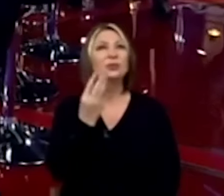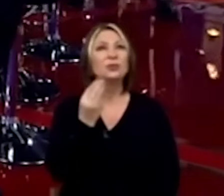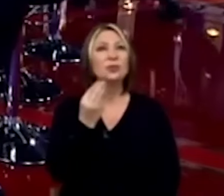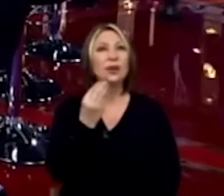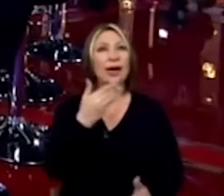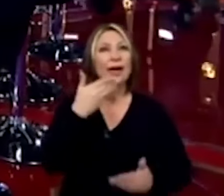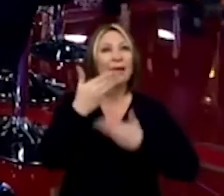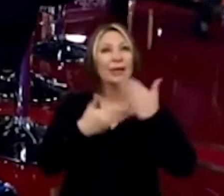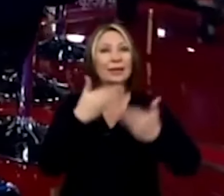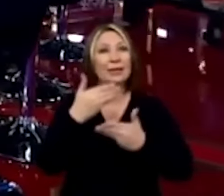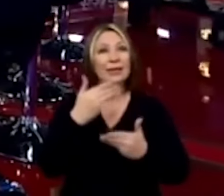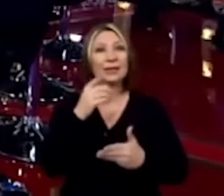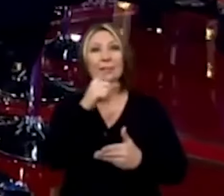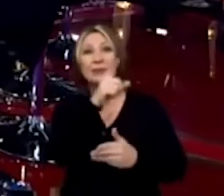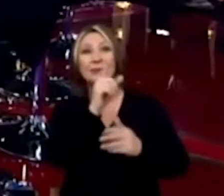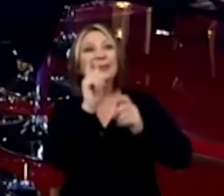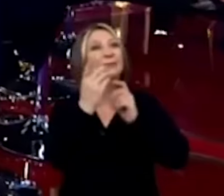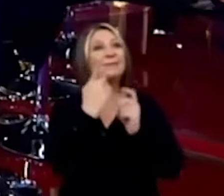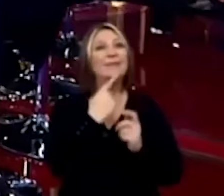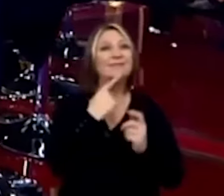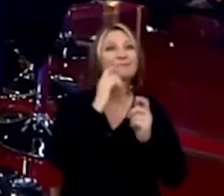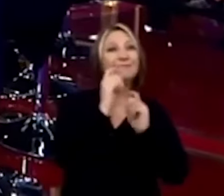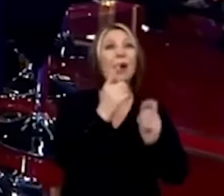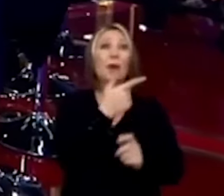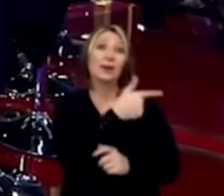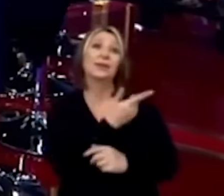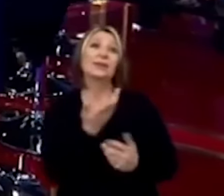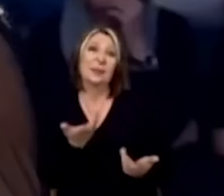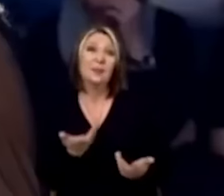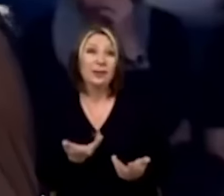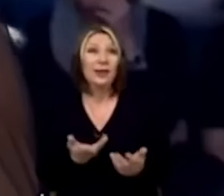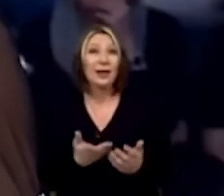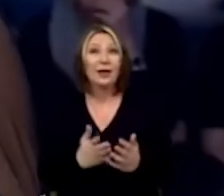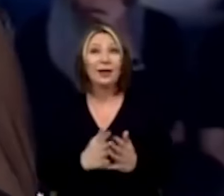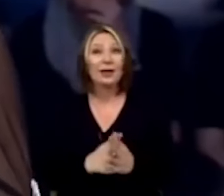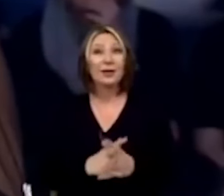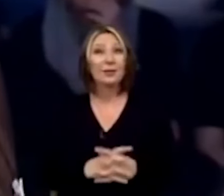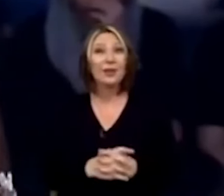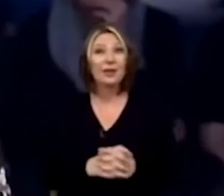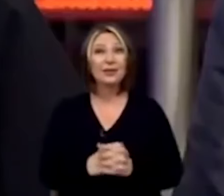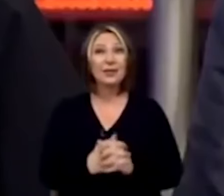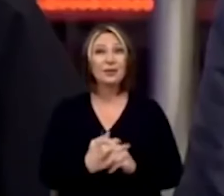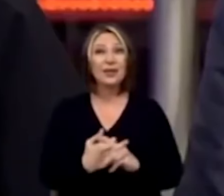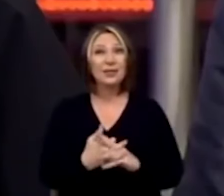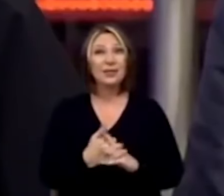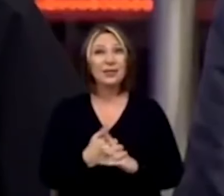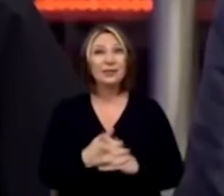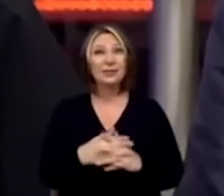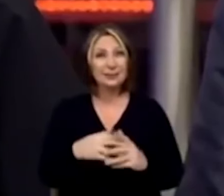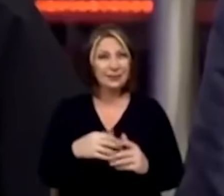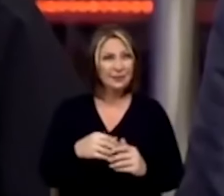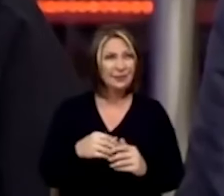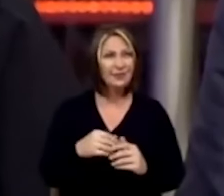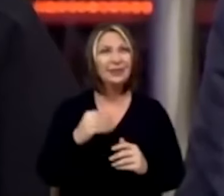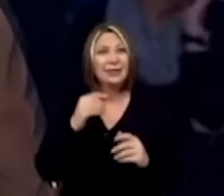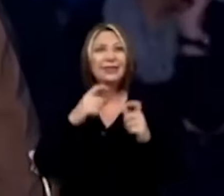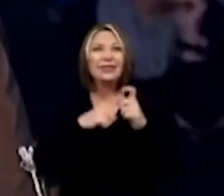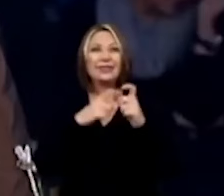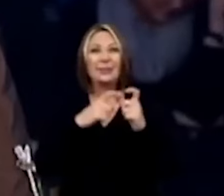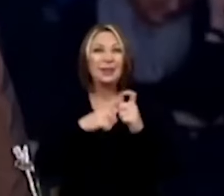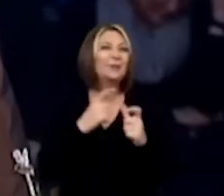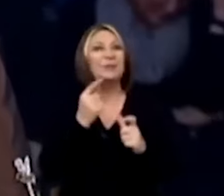Kime daha çok iltifat geliyor? Size mi, Gizem'e mi? Gizem'e tabii ama. Ama... Ben kendime sürekli iltifat ediyorum.